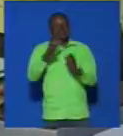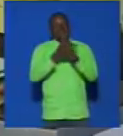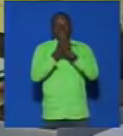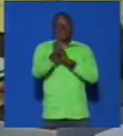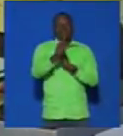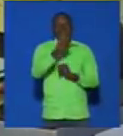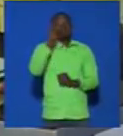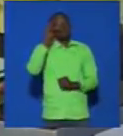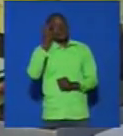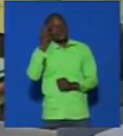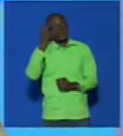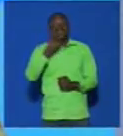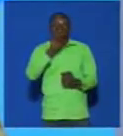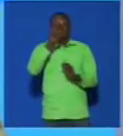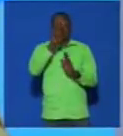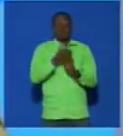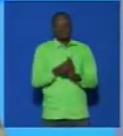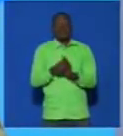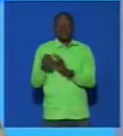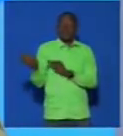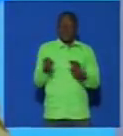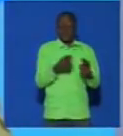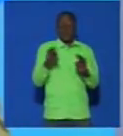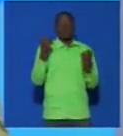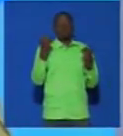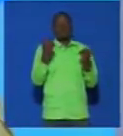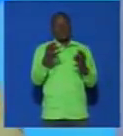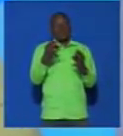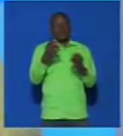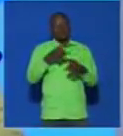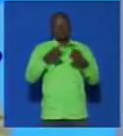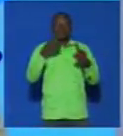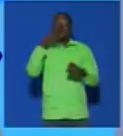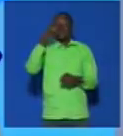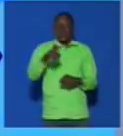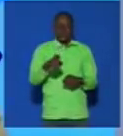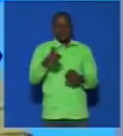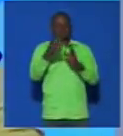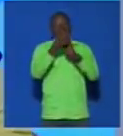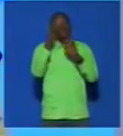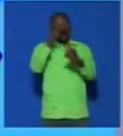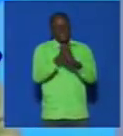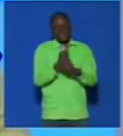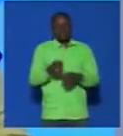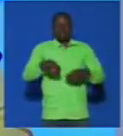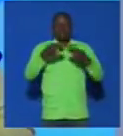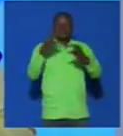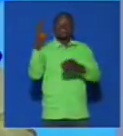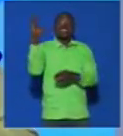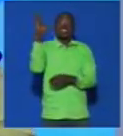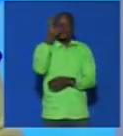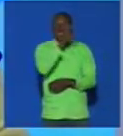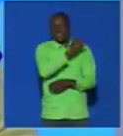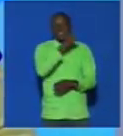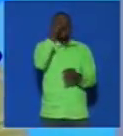ici je pense que c'est vrai que c'est c'est beaucoup ça fait bouger beaucoup de ménages mais c'est qu'il faut il faut impérativement gagner pour se donner les chances ou à